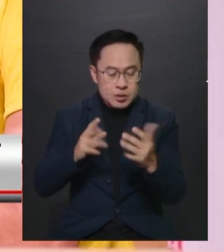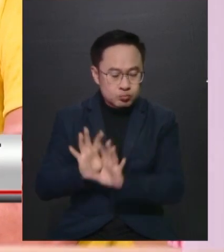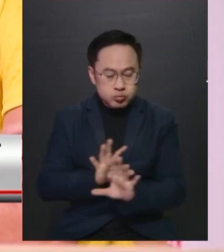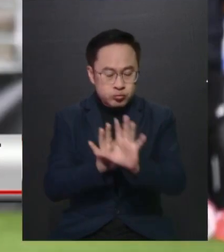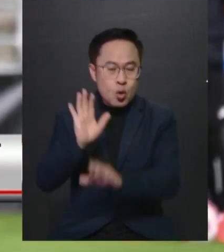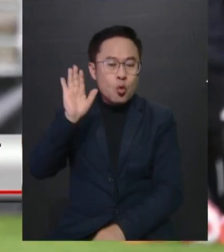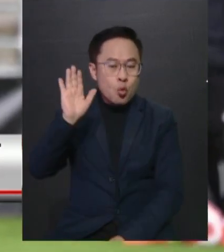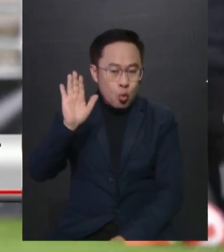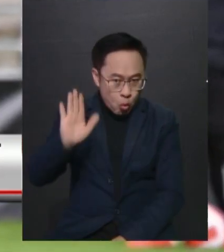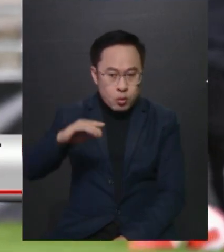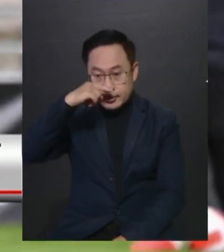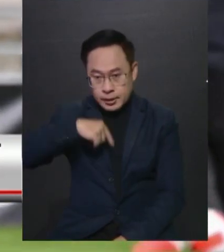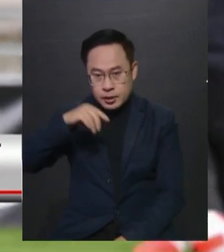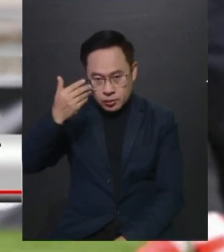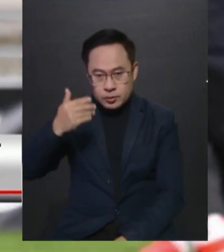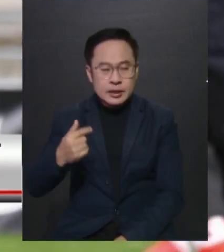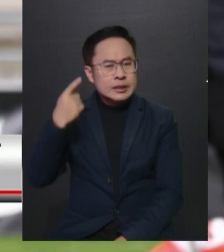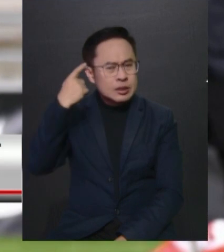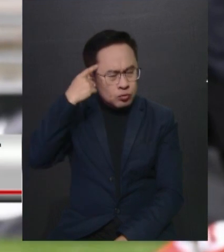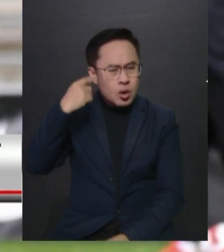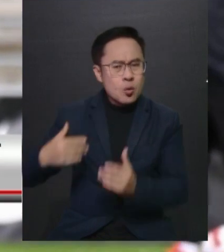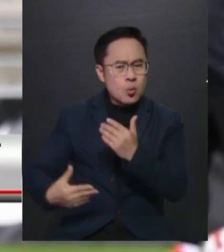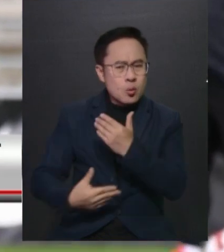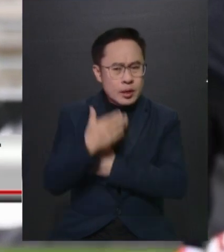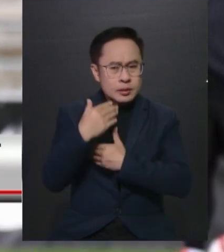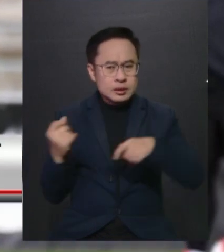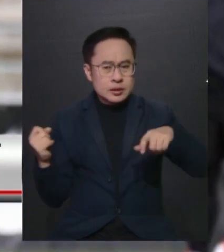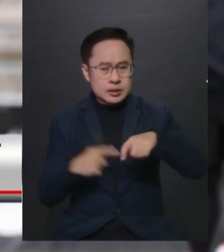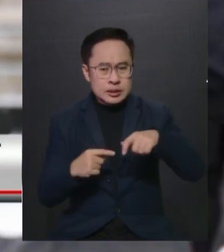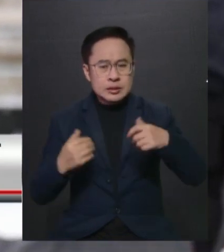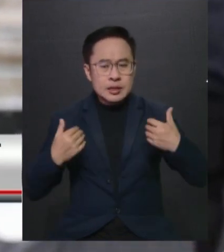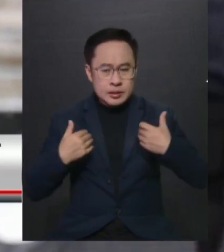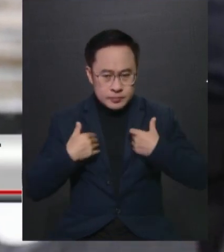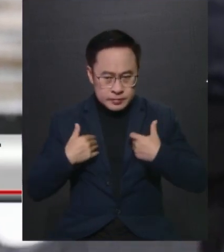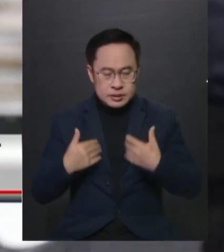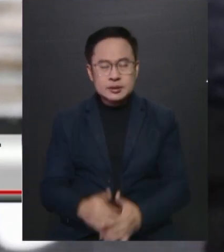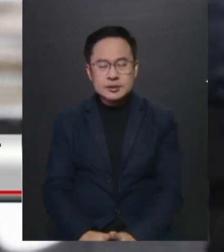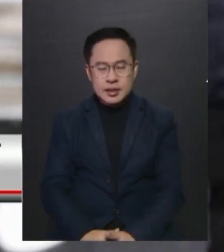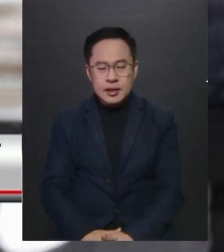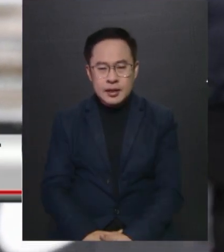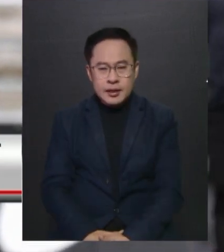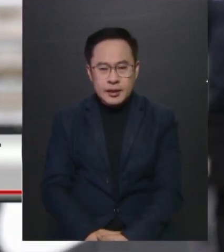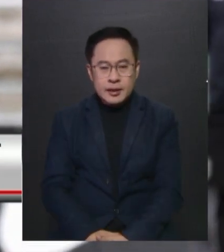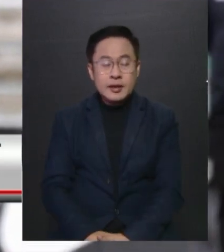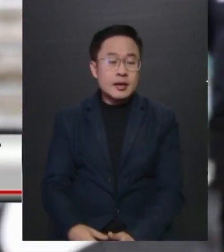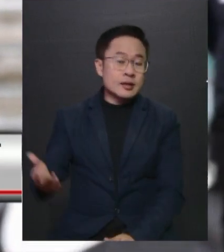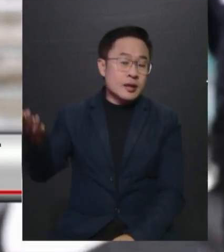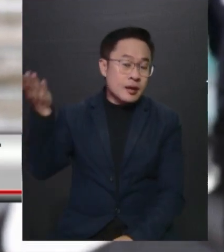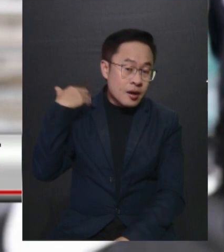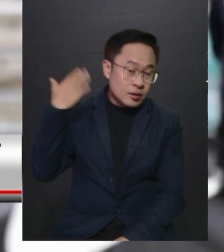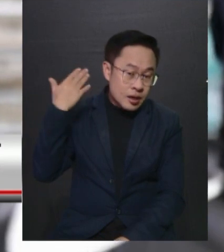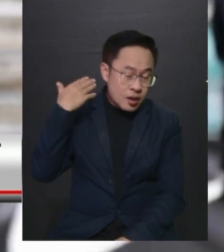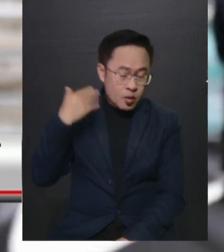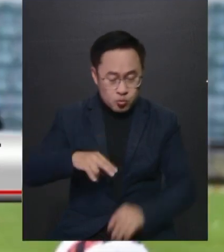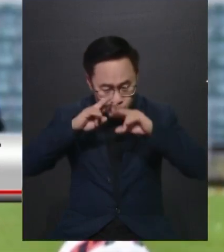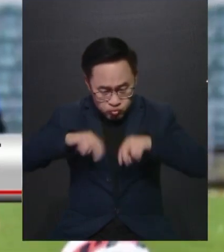ก็มั่นใจว่าเราน่าจะทำผลงานได้ดีกว่าเกมที่แล้วนะครับ ค่ะ หลังจากมาโน่บอกว่าหลังจากที่เราวิเคราะห์กันแล้วว่าเกมที่แล้วเนี่ยรวมถึงเกม